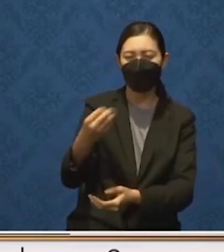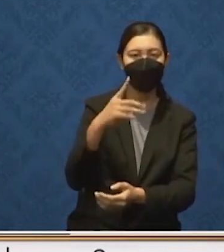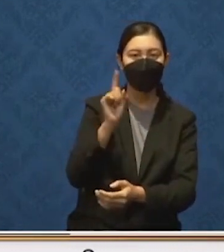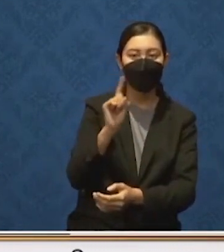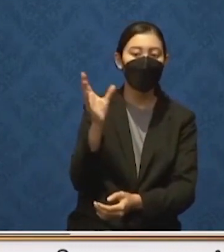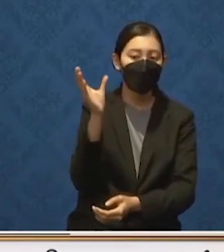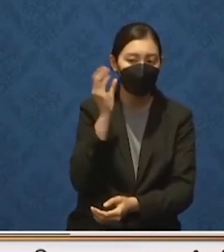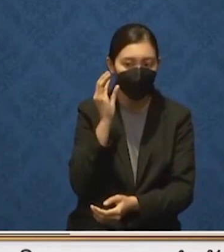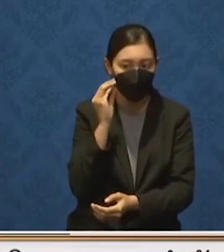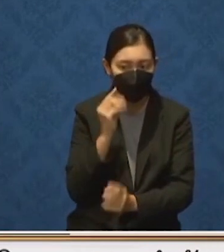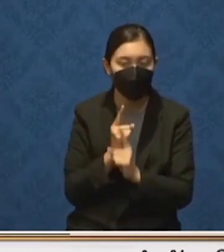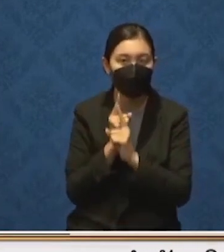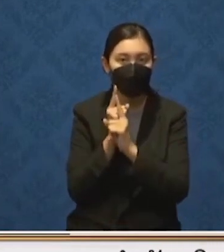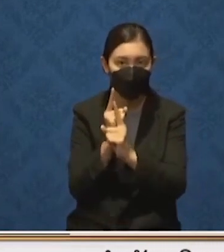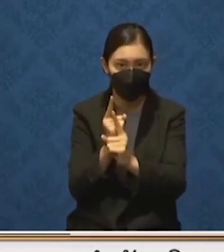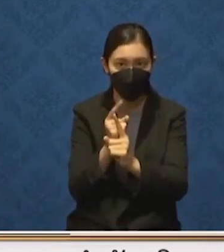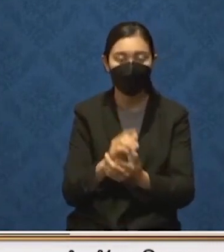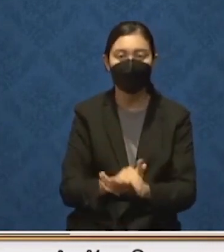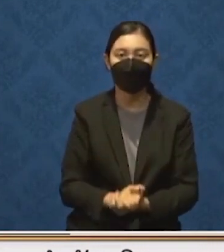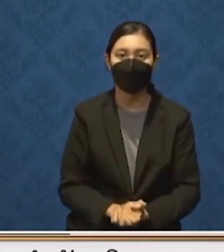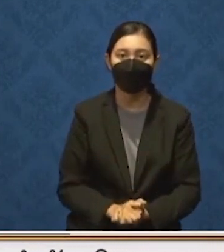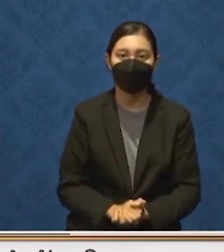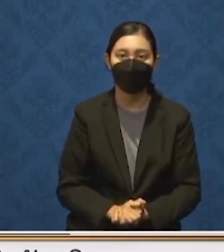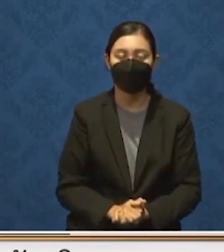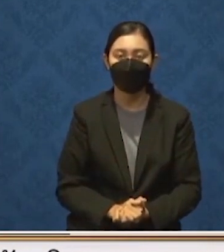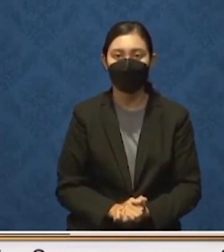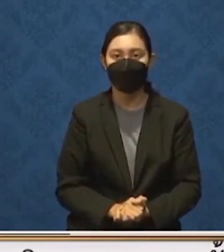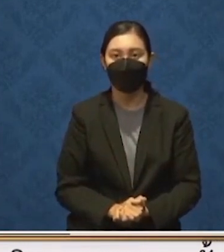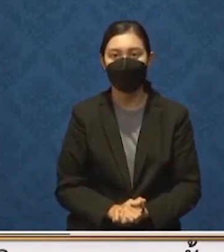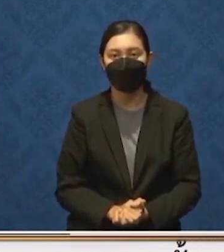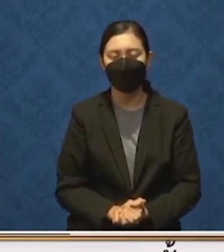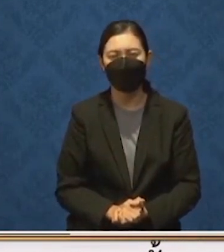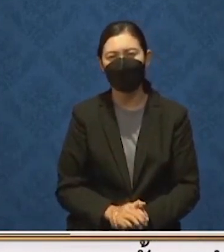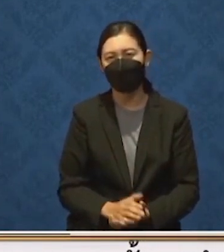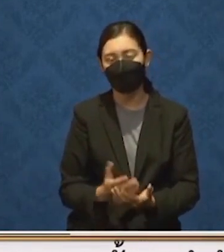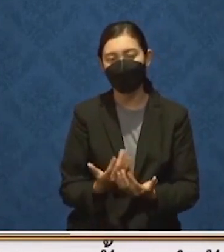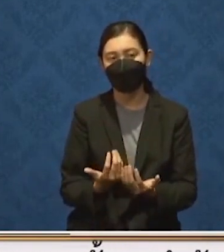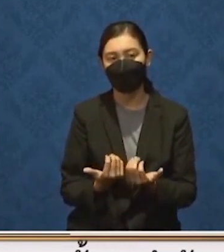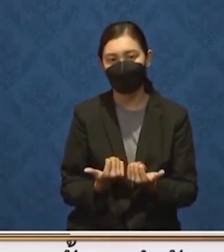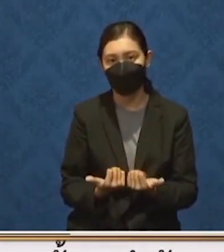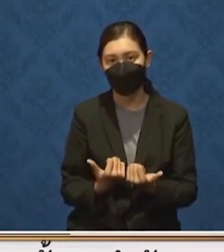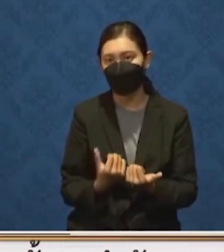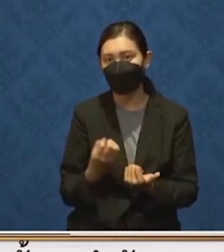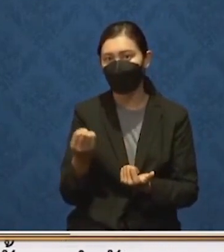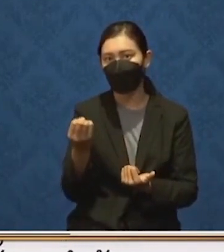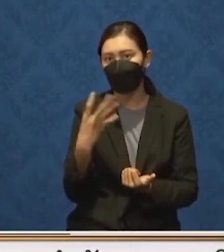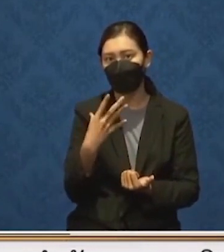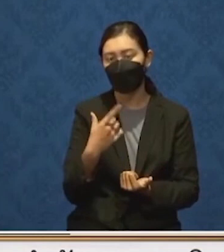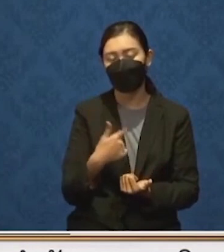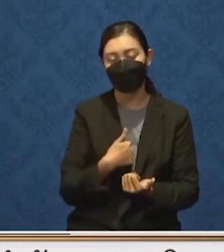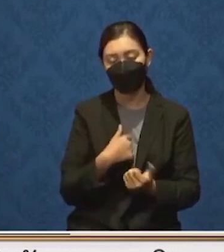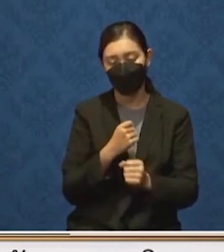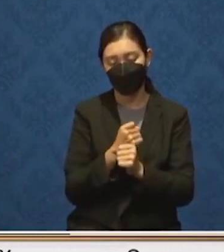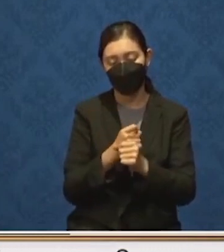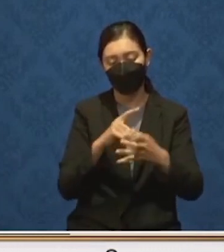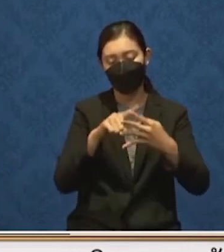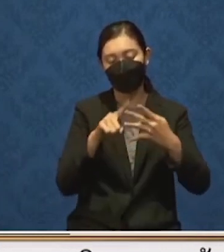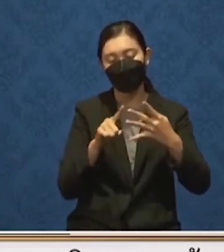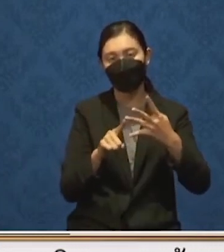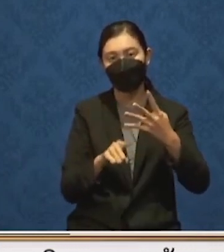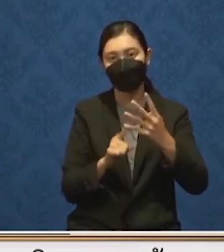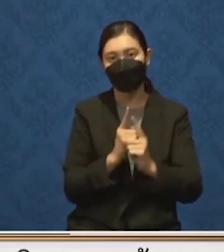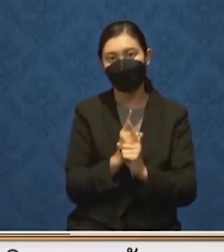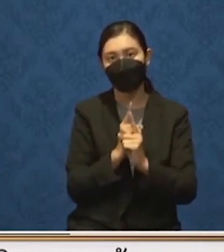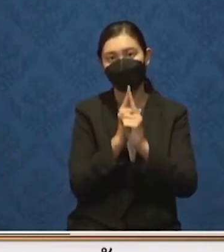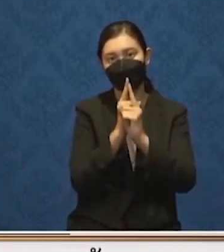ต้องเรีนว่าเป็นไปไมได้เพระว่ากระสวงคนาคม ดำเนิการก็